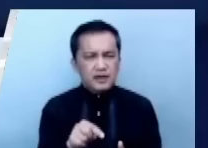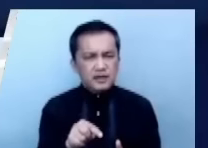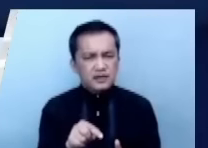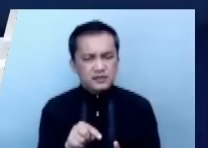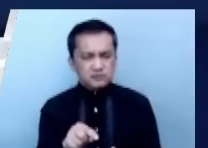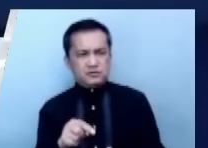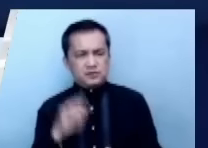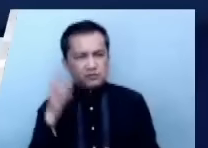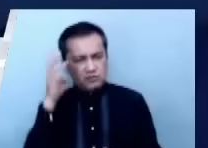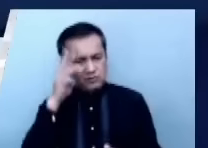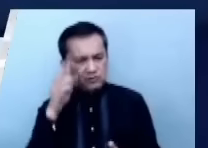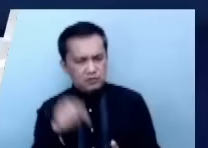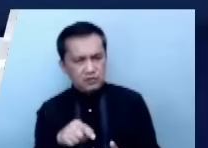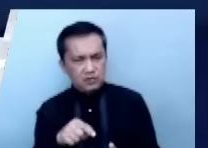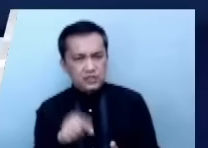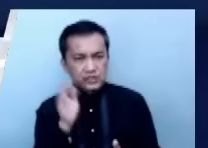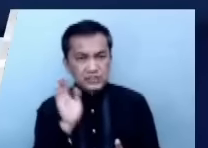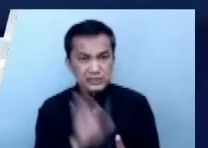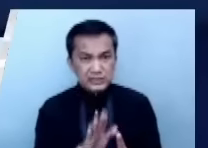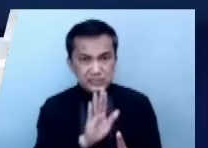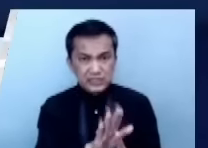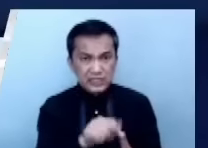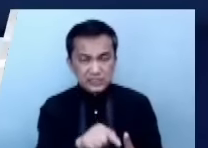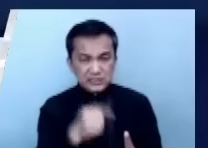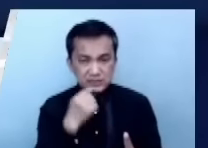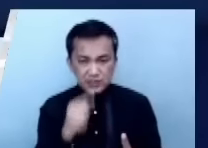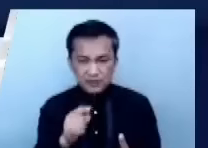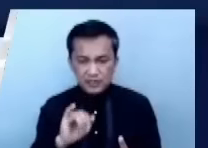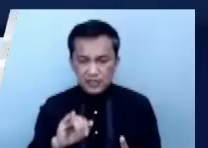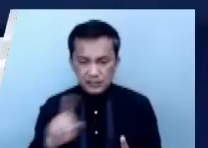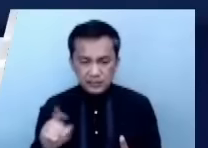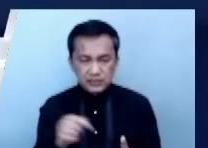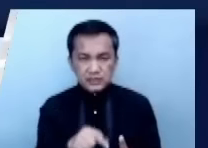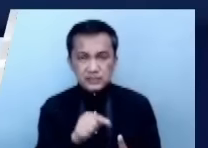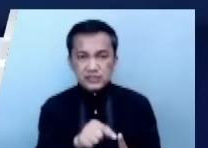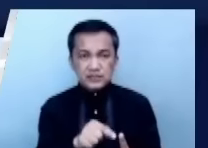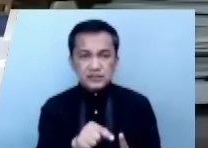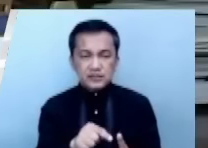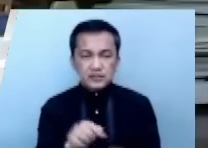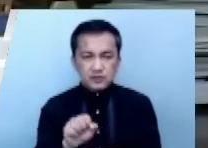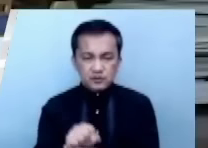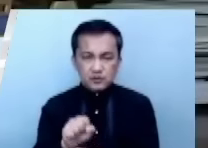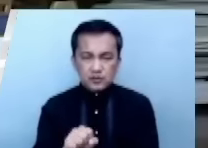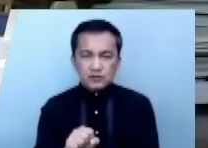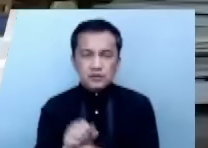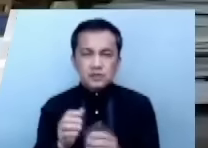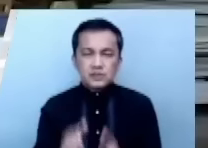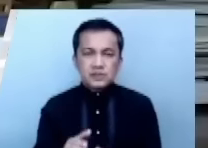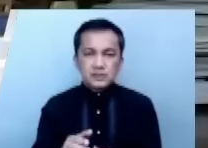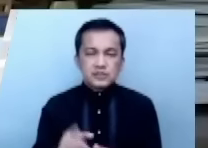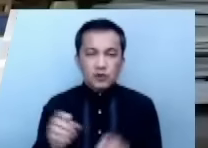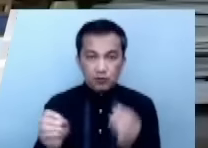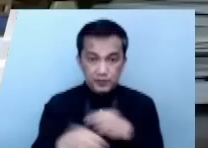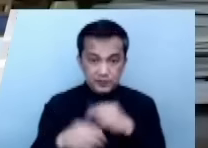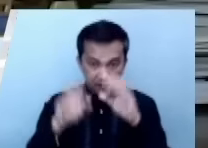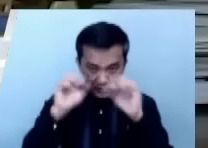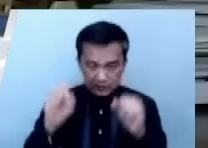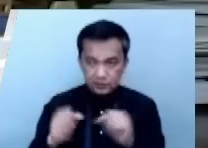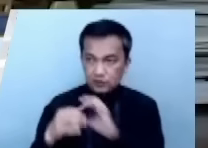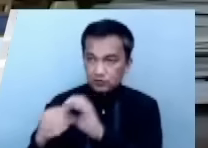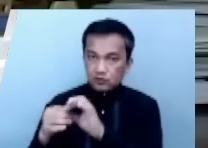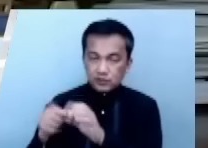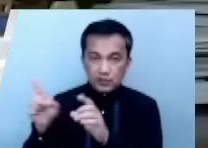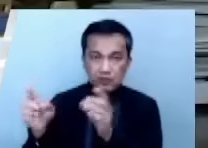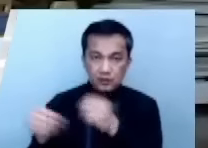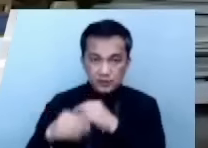kasi siya ay nagsasabi doon sa ID niya na siya ay isang empleyado ng Malacañang. Nagkaroon tayo ng coordination dyan sa Malacañang